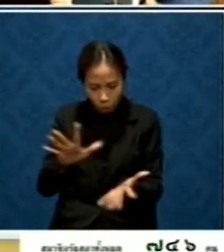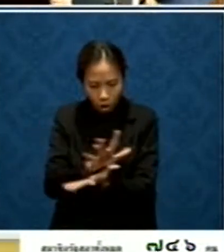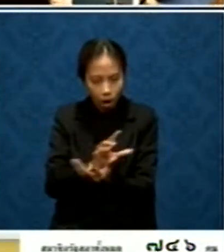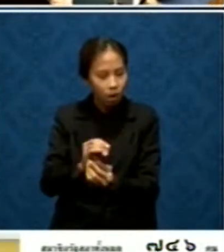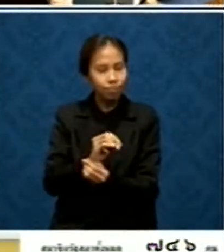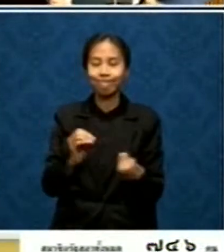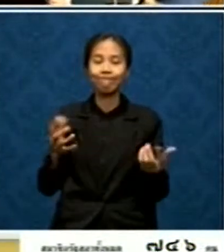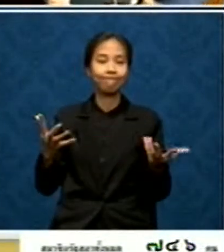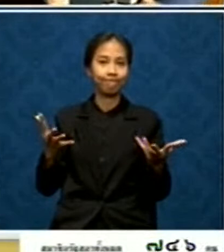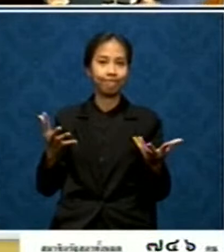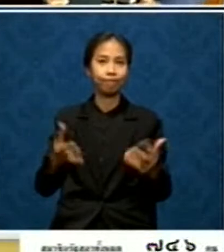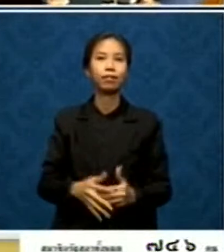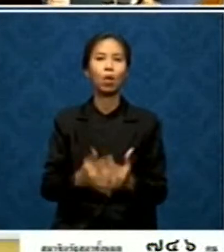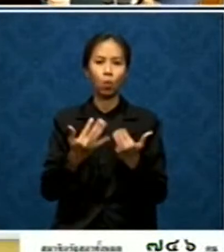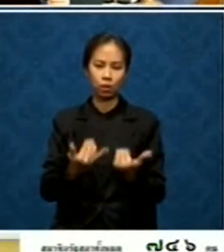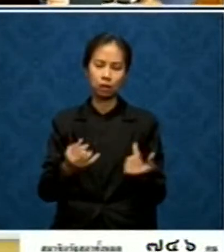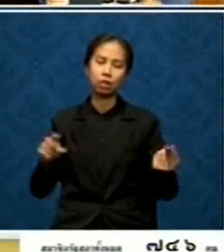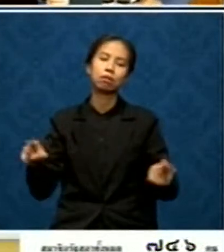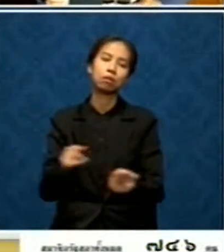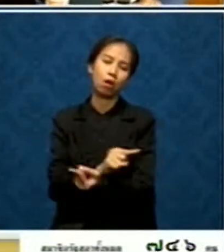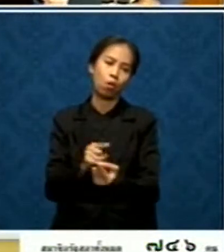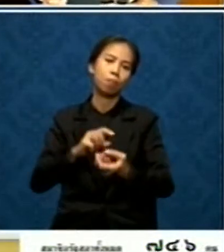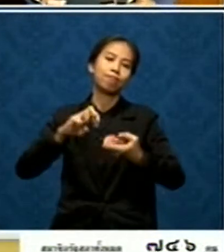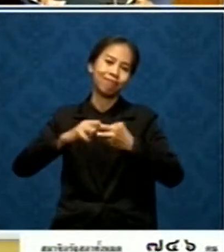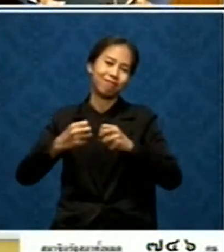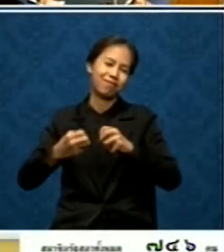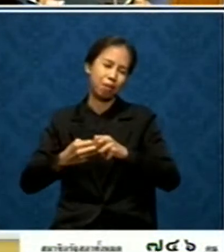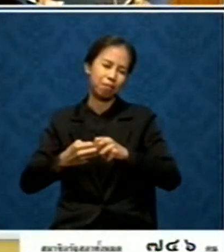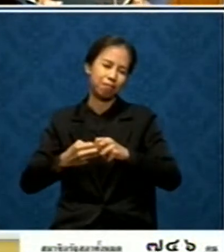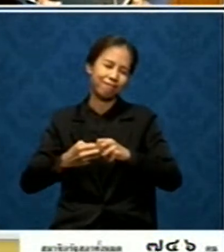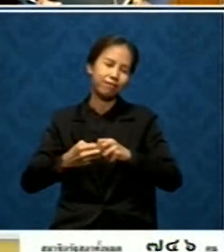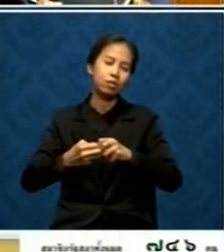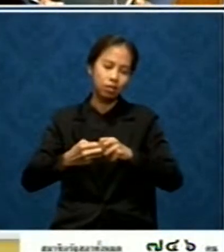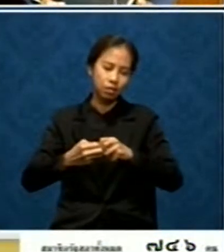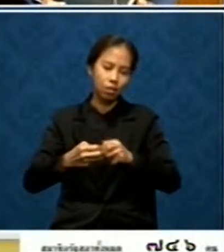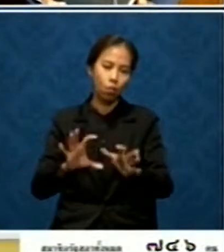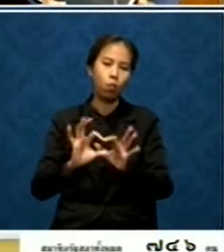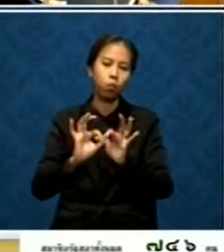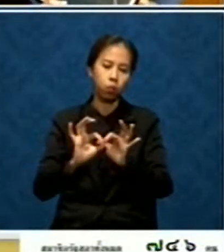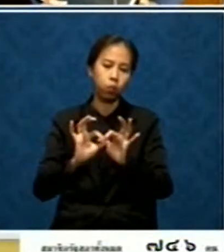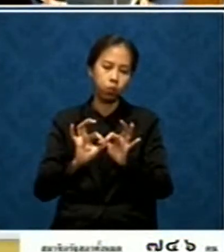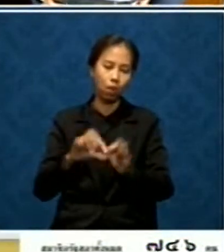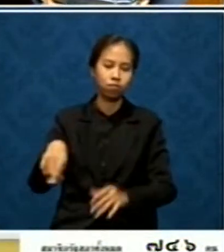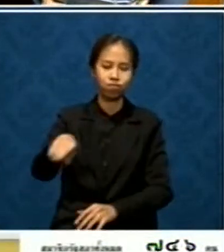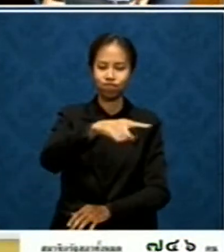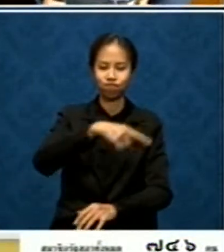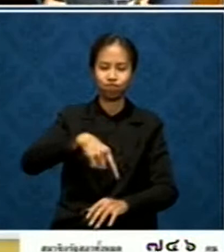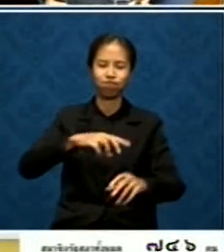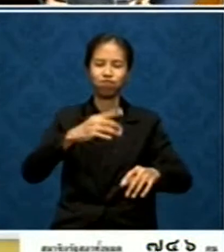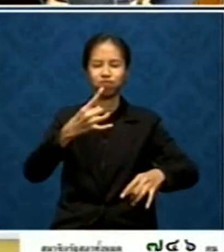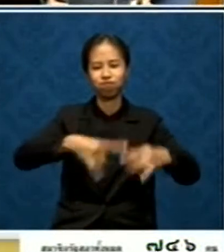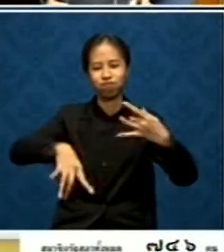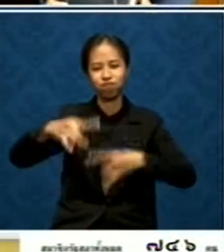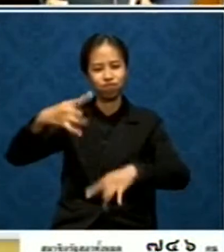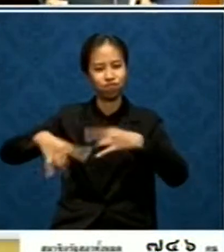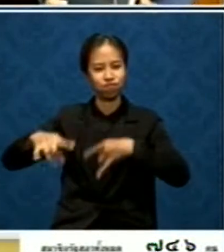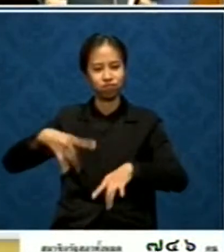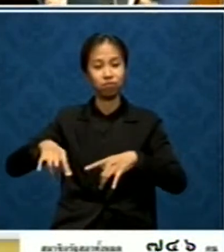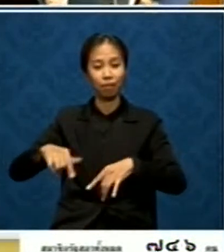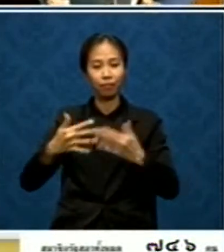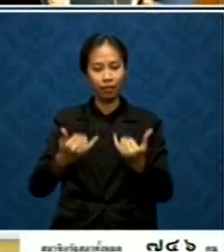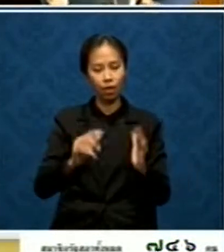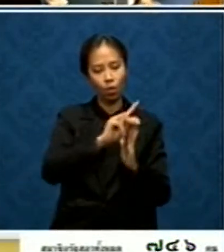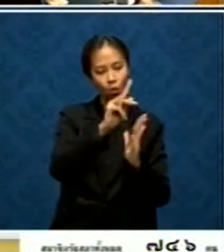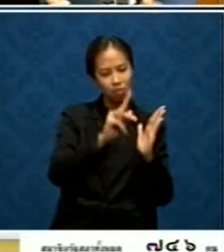ายทำให้สังคมอยู่ในจุดที่น่ากังวลกฎหมายที่ไม่ทันต่อสถานการณ์บ้านเมื